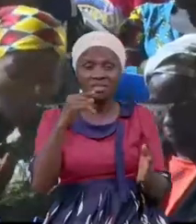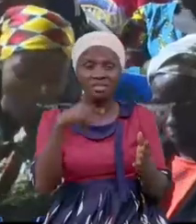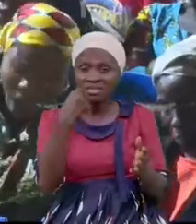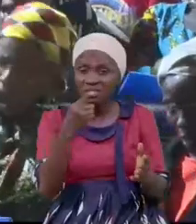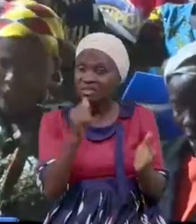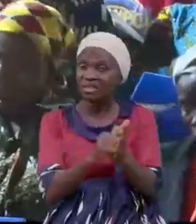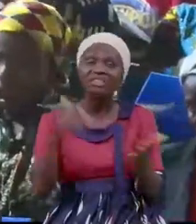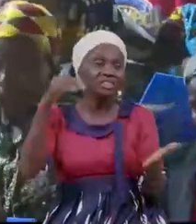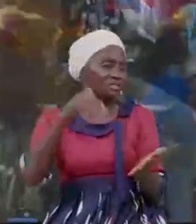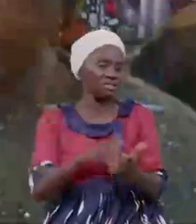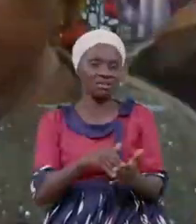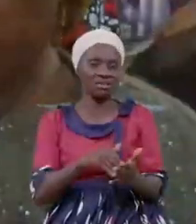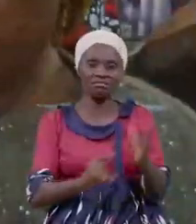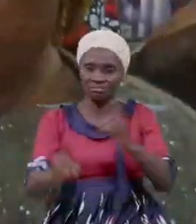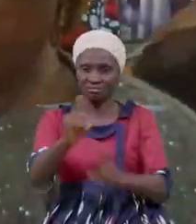plus